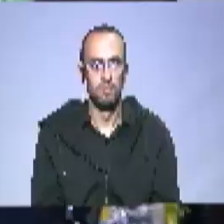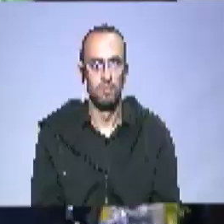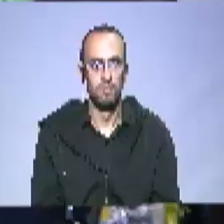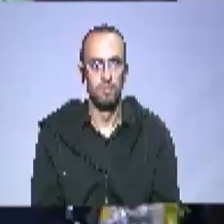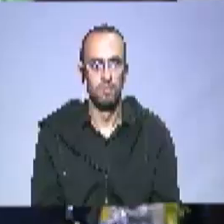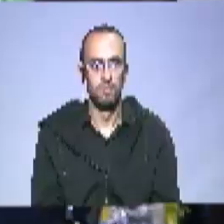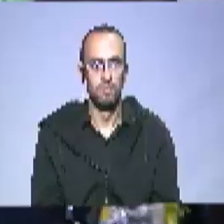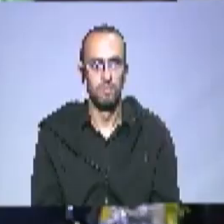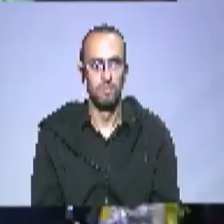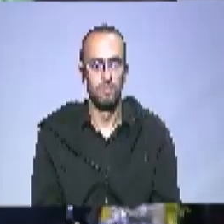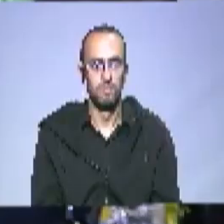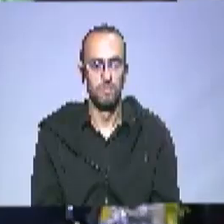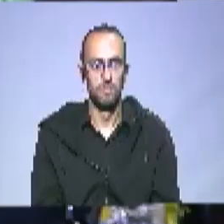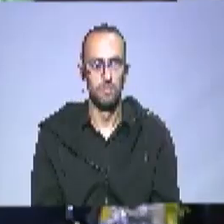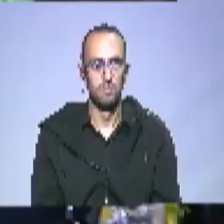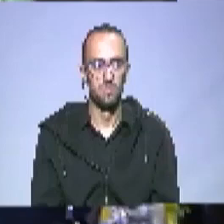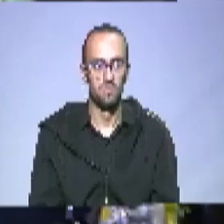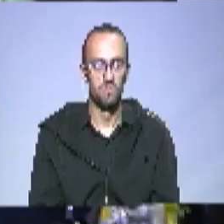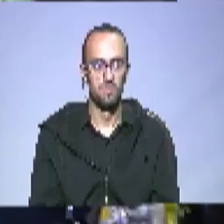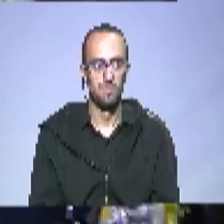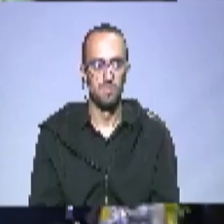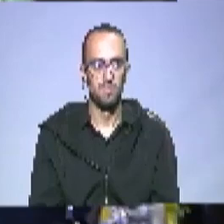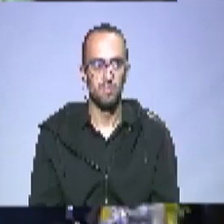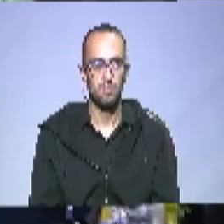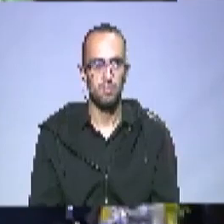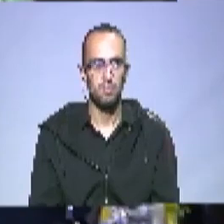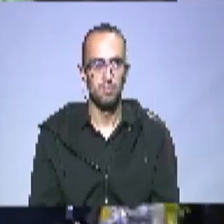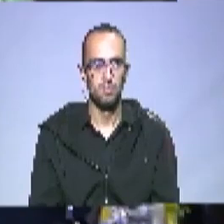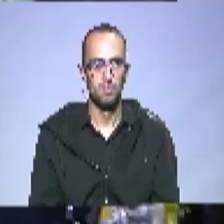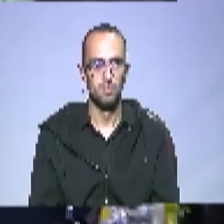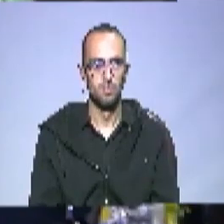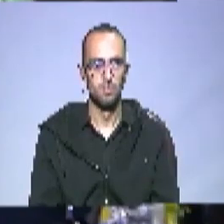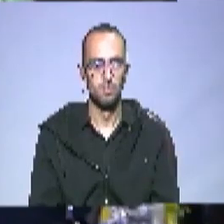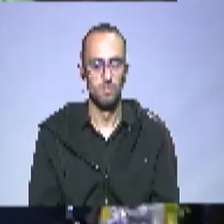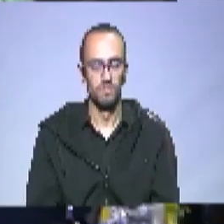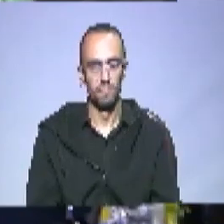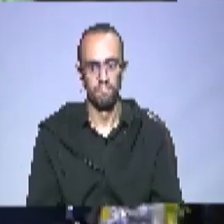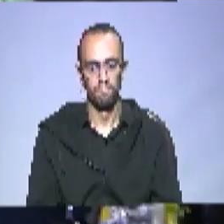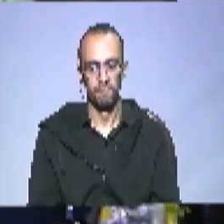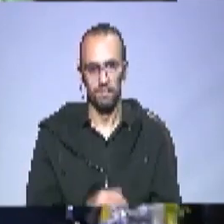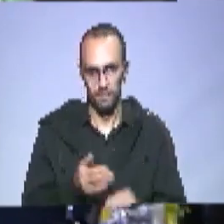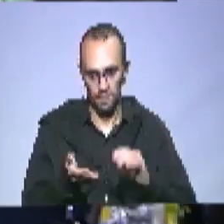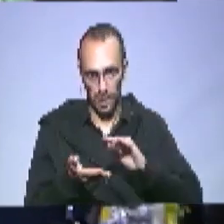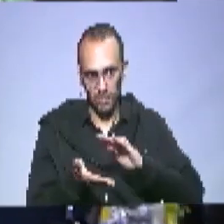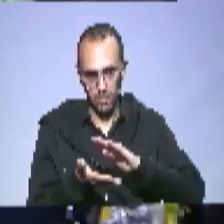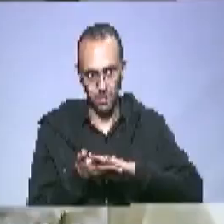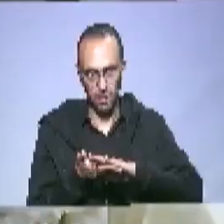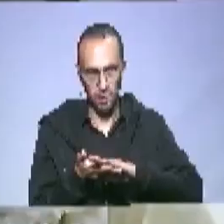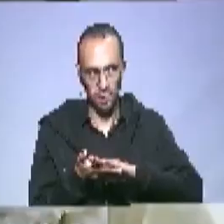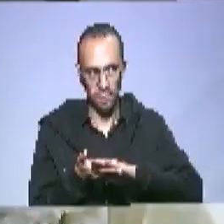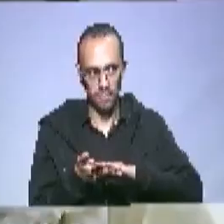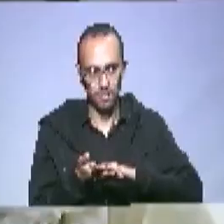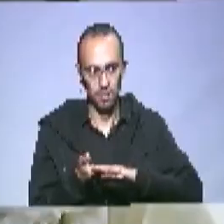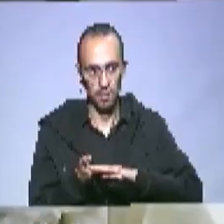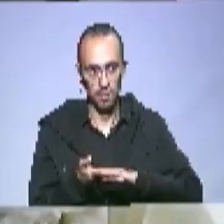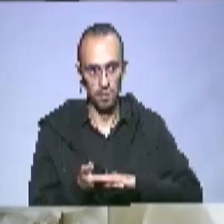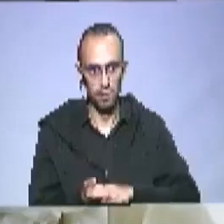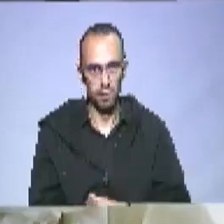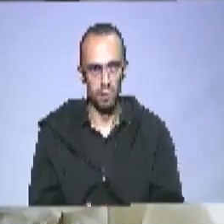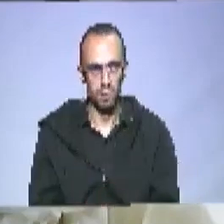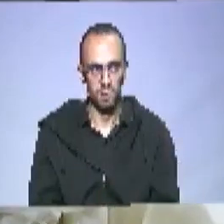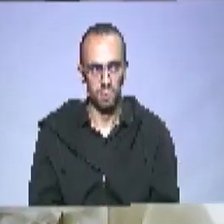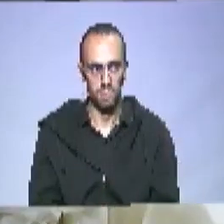ما يطلعش بره منها. ايوه كويس. احنا هناخد معانا اللي تحت، الطبقة اللي تحت بس. انا ايه